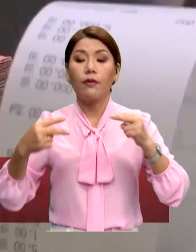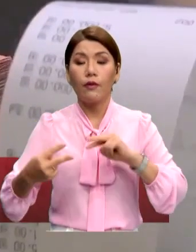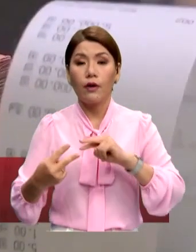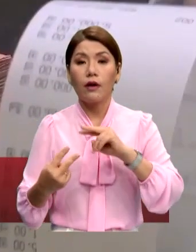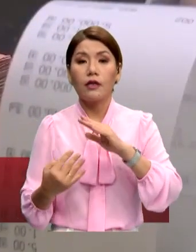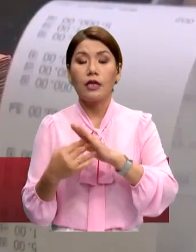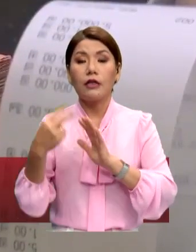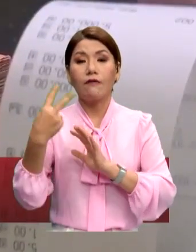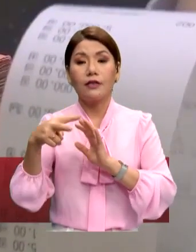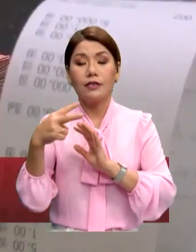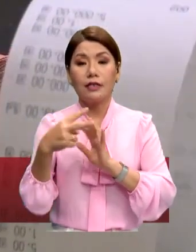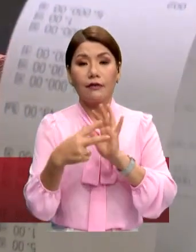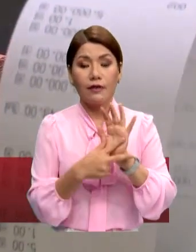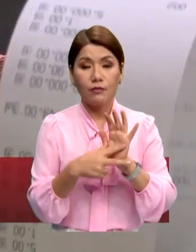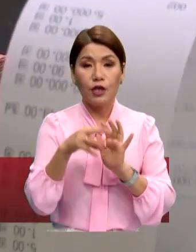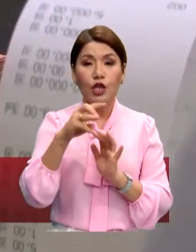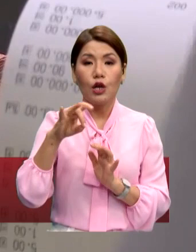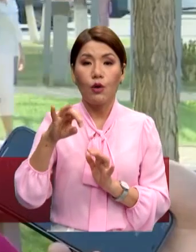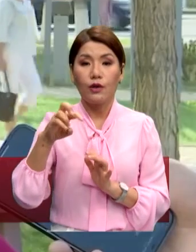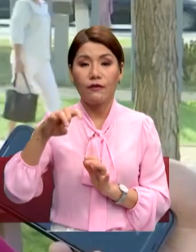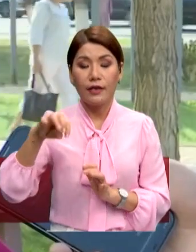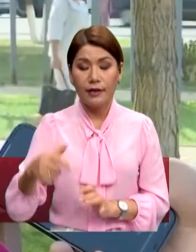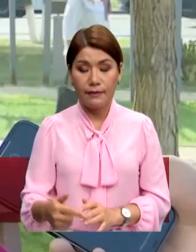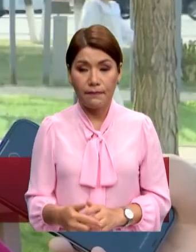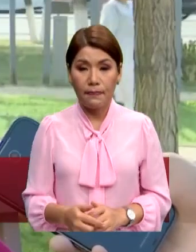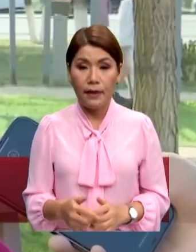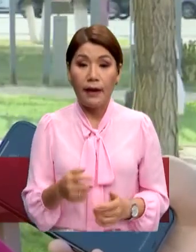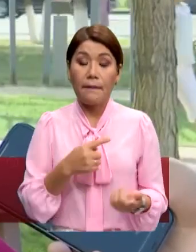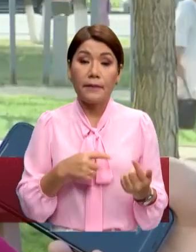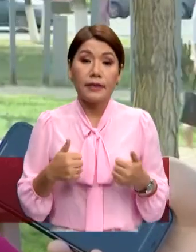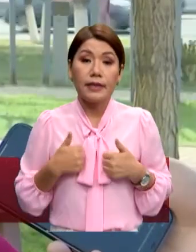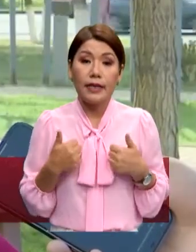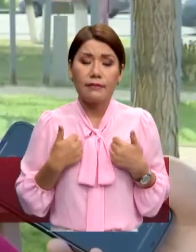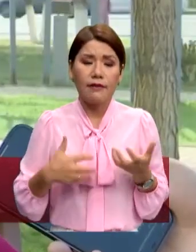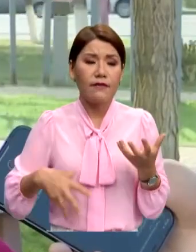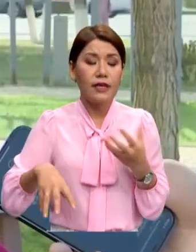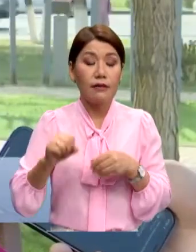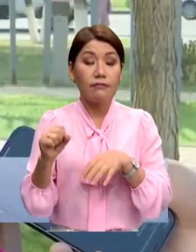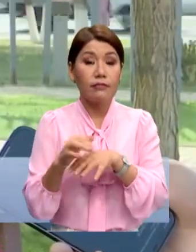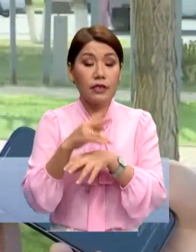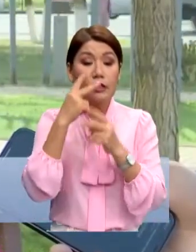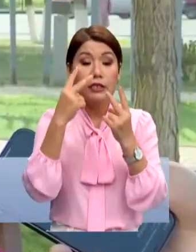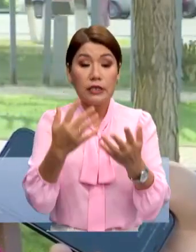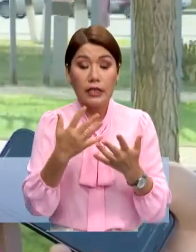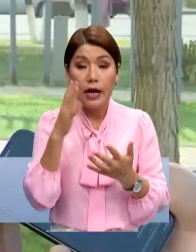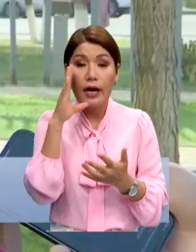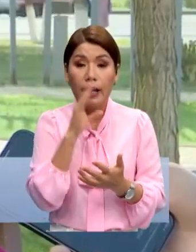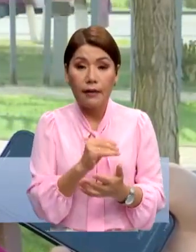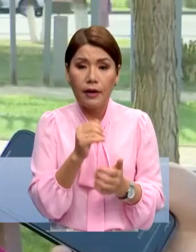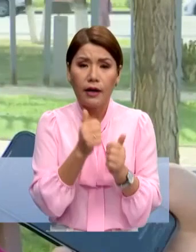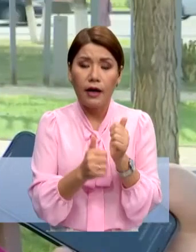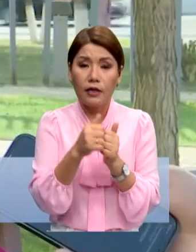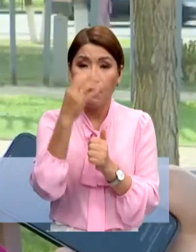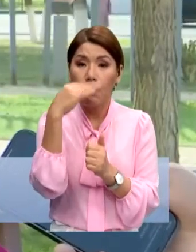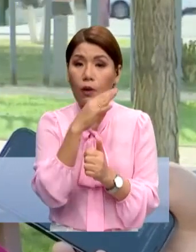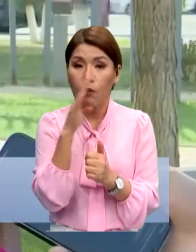достигла 28 триллионов тенге. Мы будем стремиться к тому, чтобы это было прозрачно, и каждый родитель, в том числе, ну, и